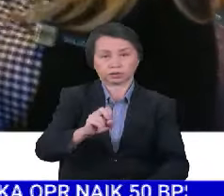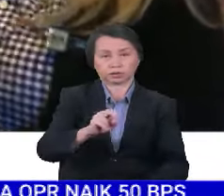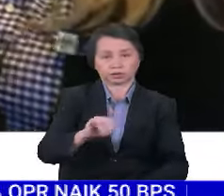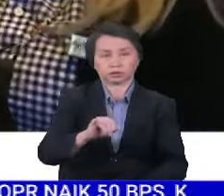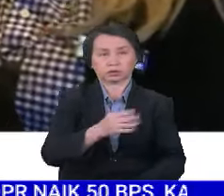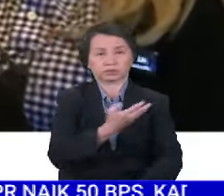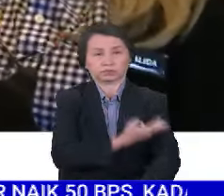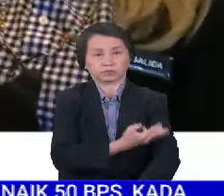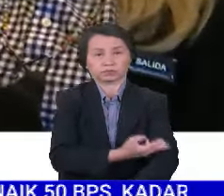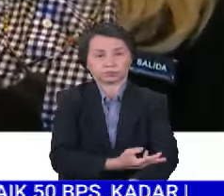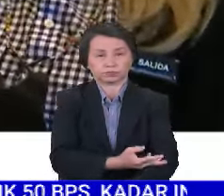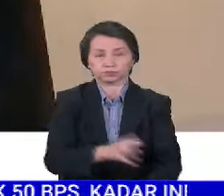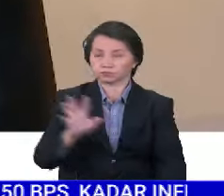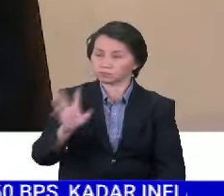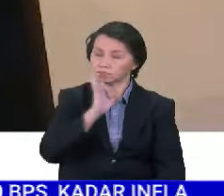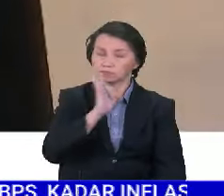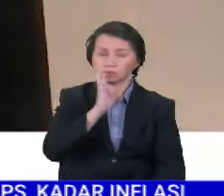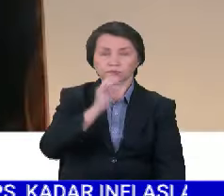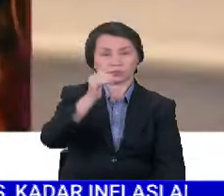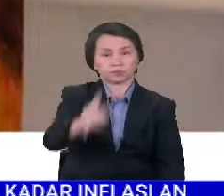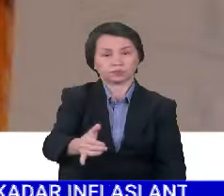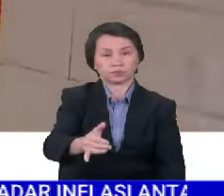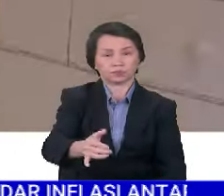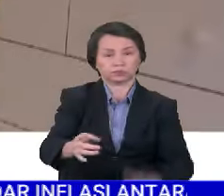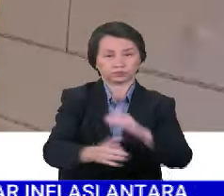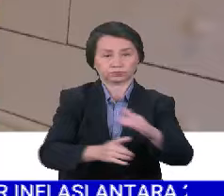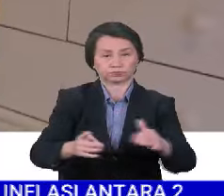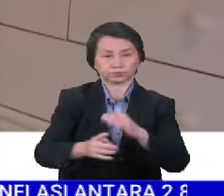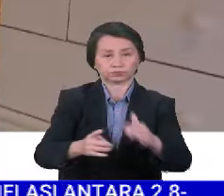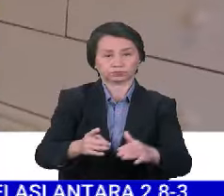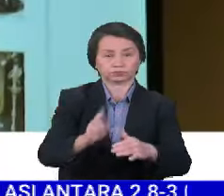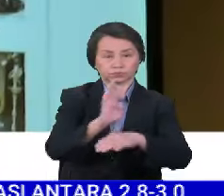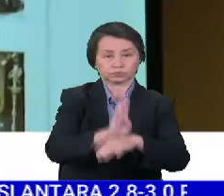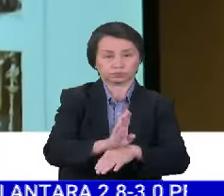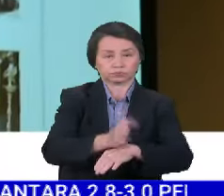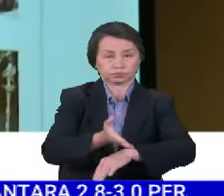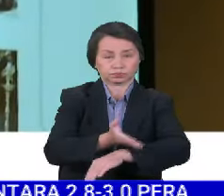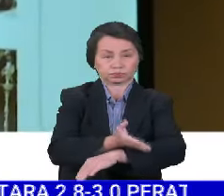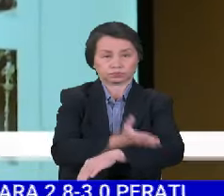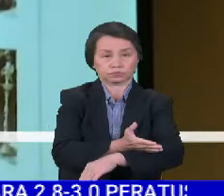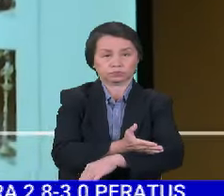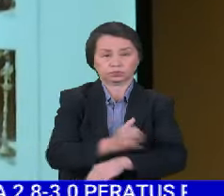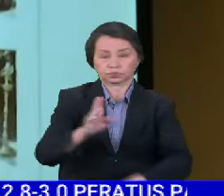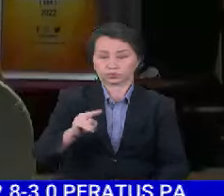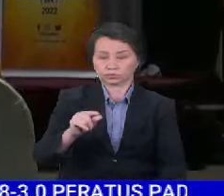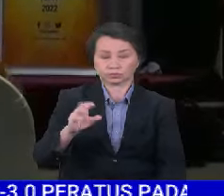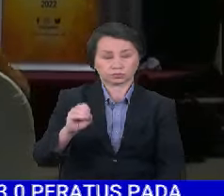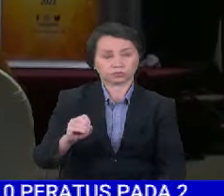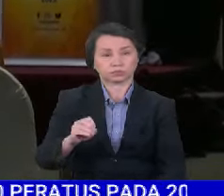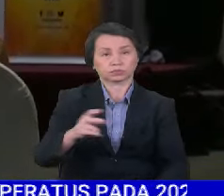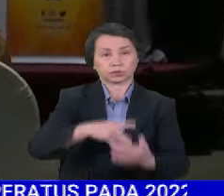beliau menyatakannya pada program jelajah jurang Wara dasar kebudayaan negara dan pemerkosaan badan bukan kerajaan